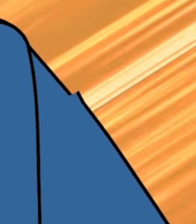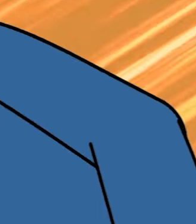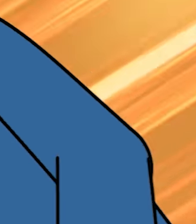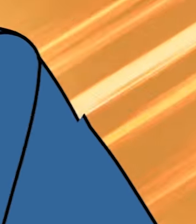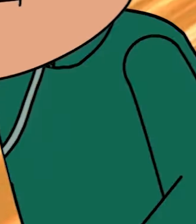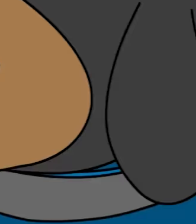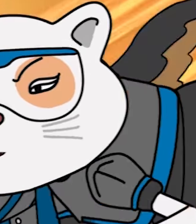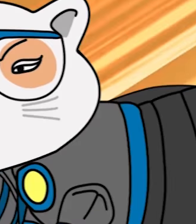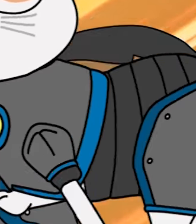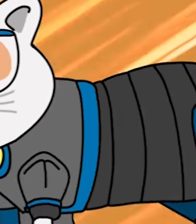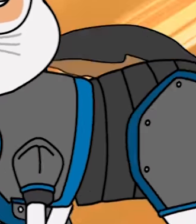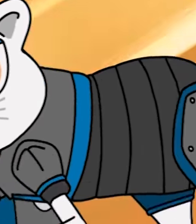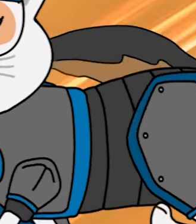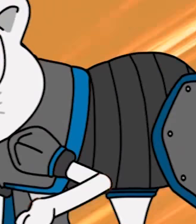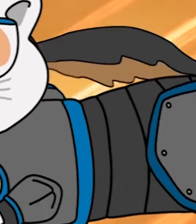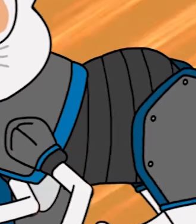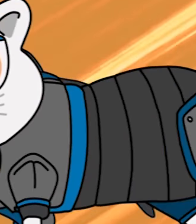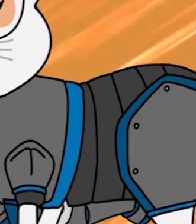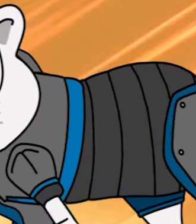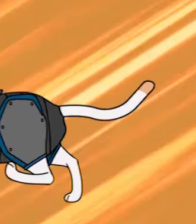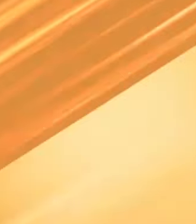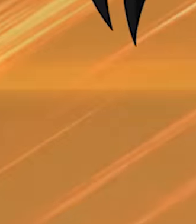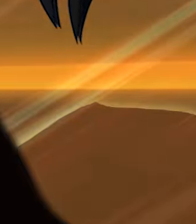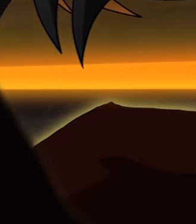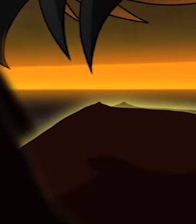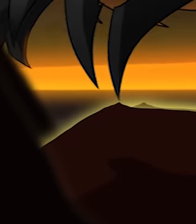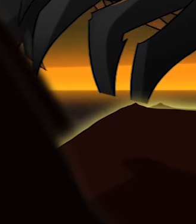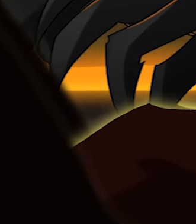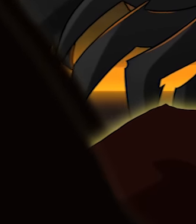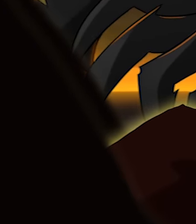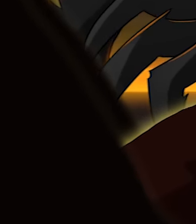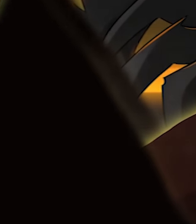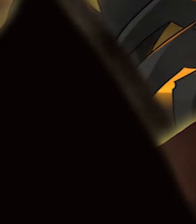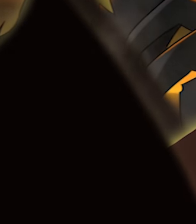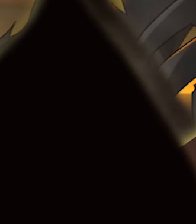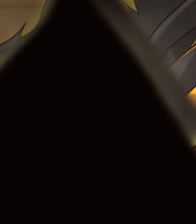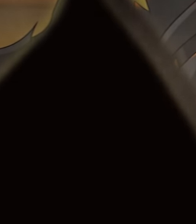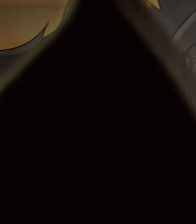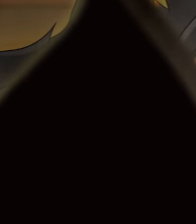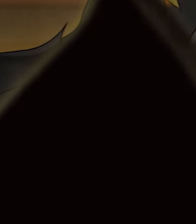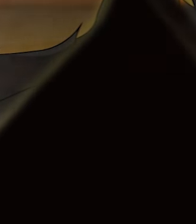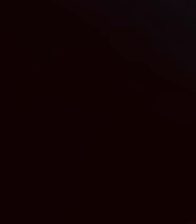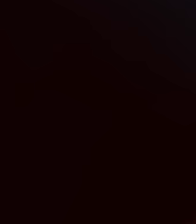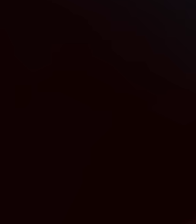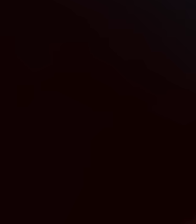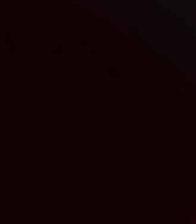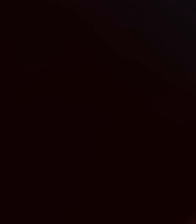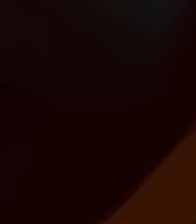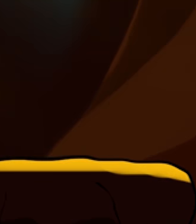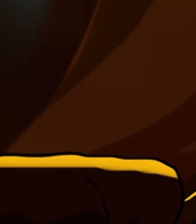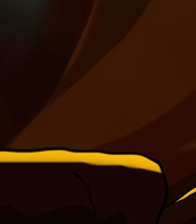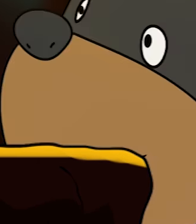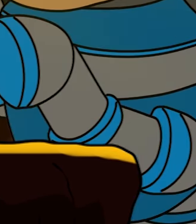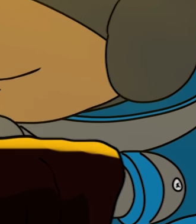байна атгалчин хармагсын амнаас хэрхэн яаж муутран гарч чадхыг манай